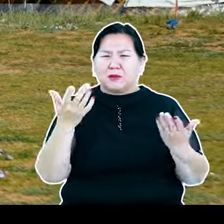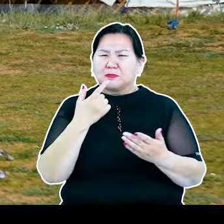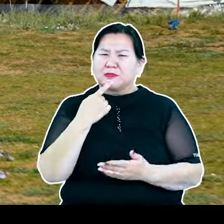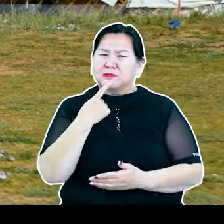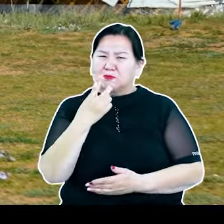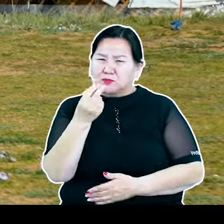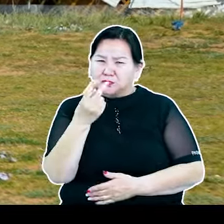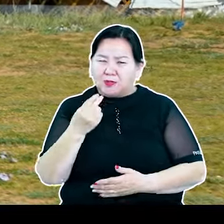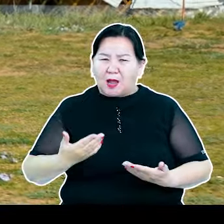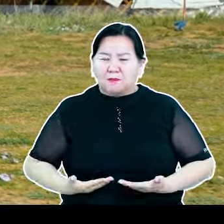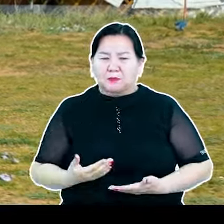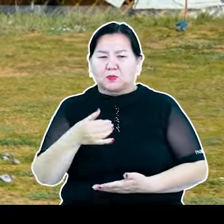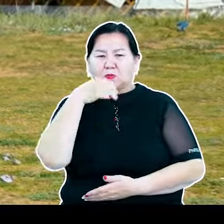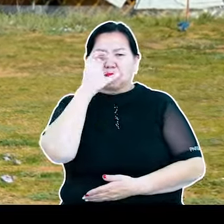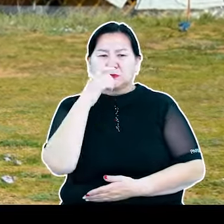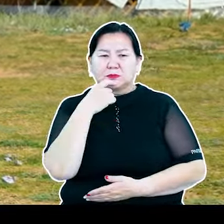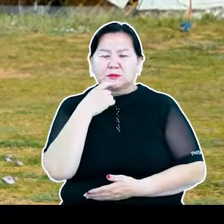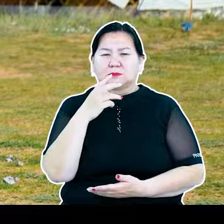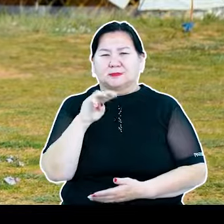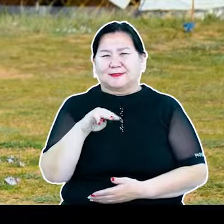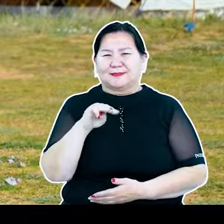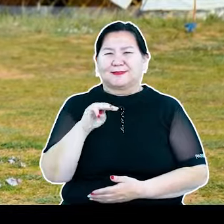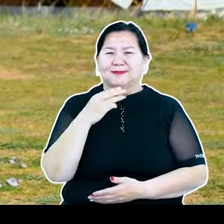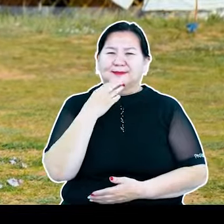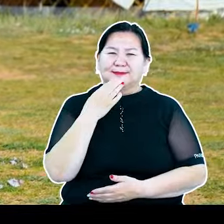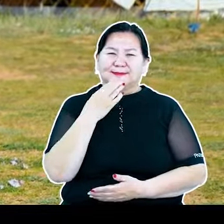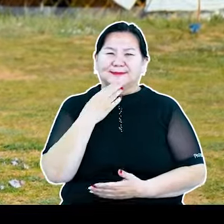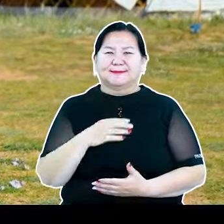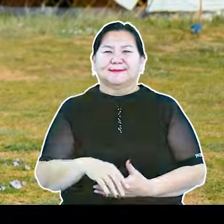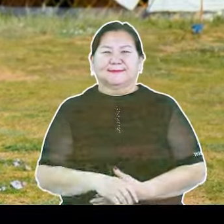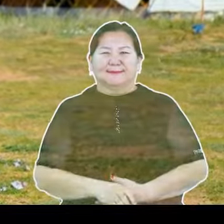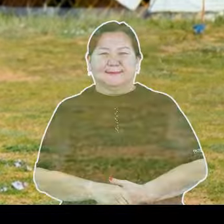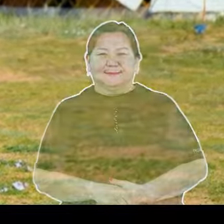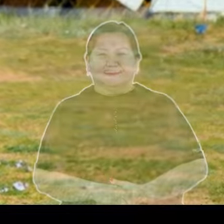штэ. Чи чалгаагүй зэрлэг хүн шиг харагдана штэ.